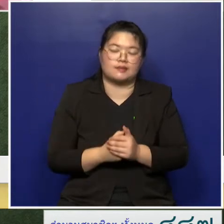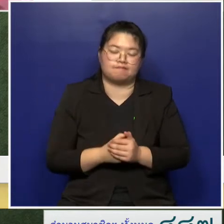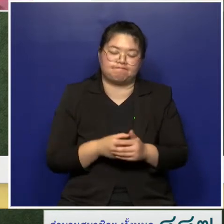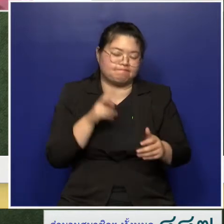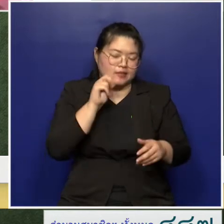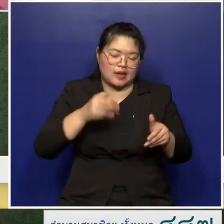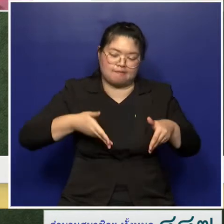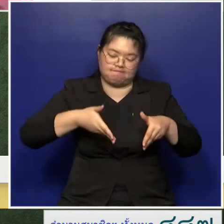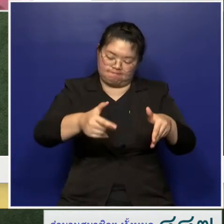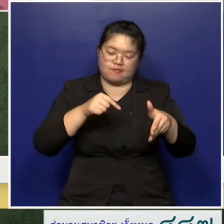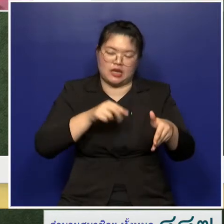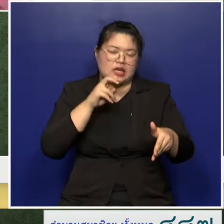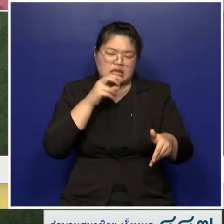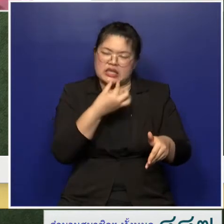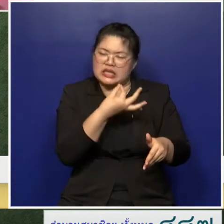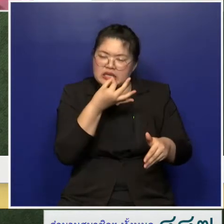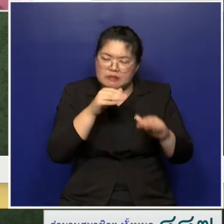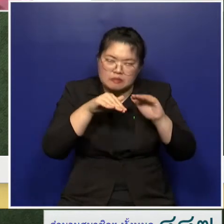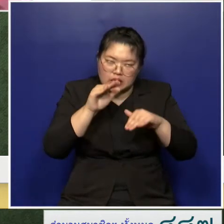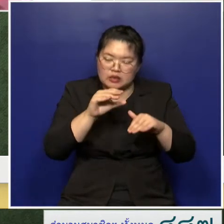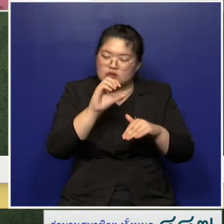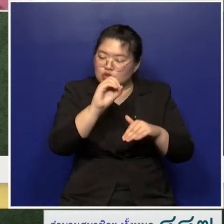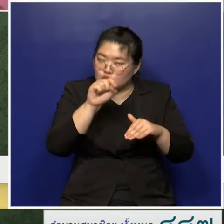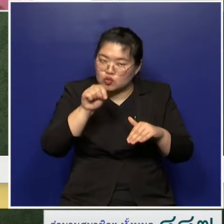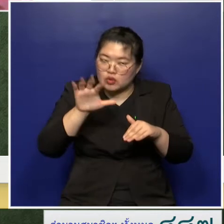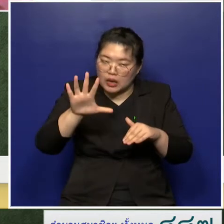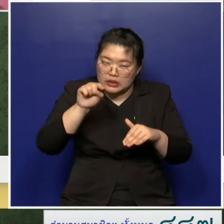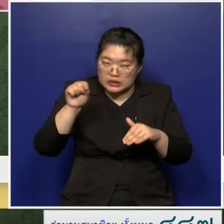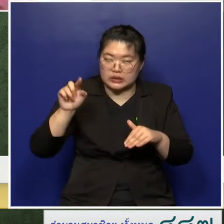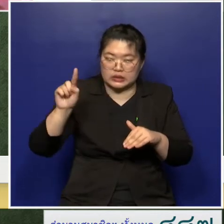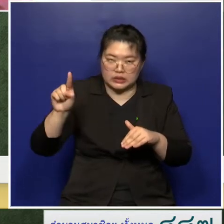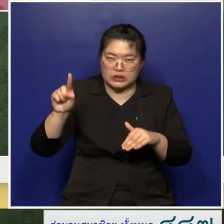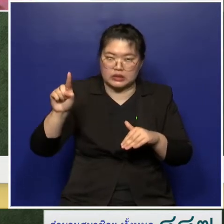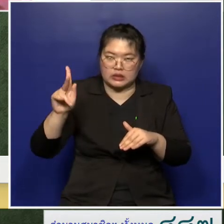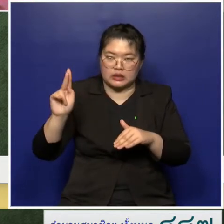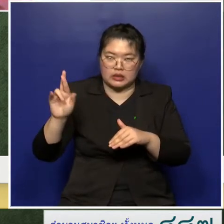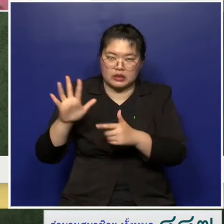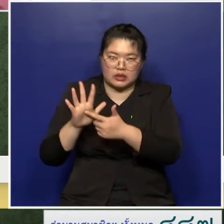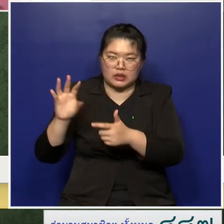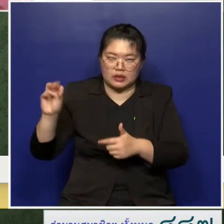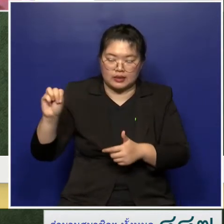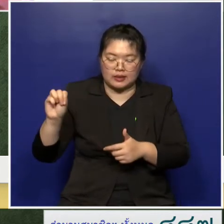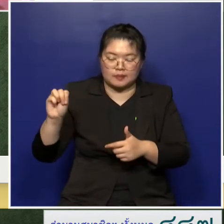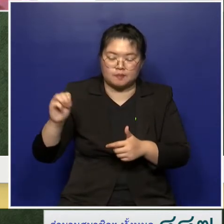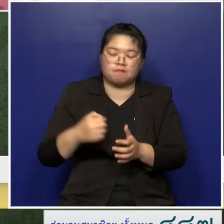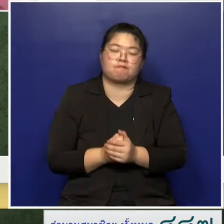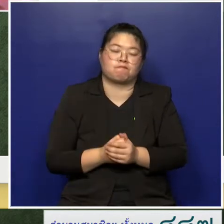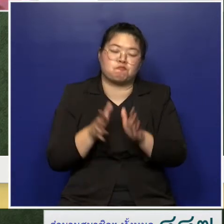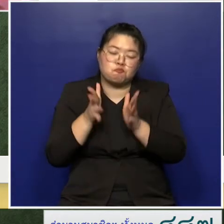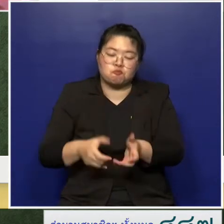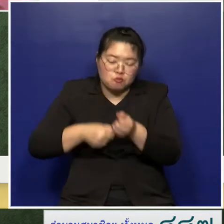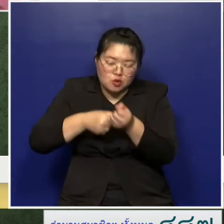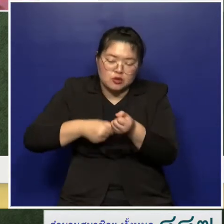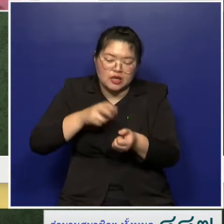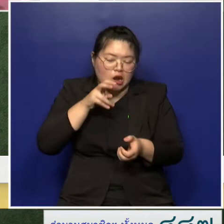เกินกัหนดคือ 0.5 ถึง 1 กลมต่ลิฟร์ซึ่เขศรตะครไม่สามารถน้ำ น้ำ